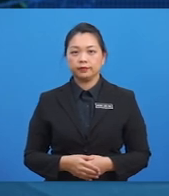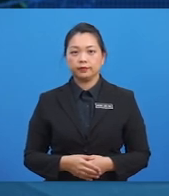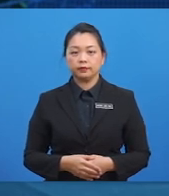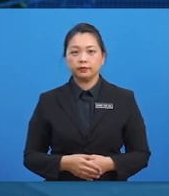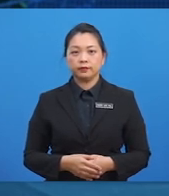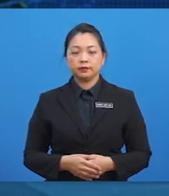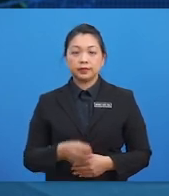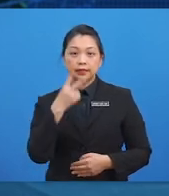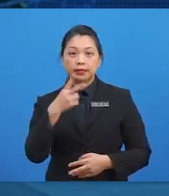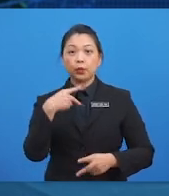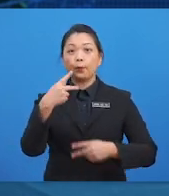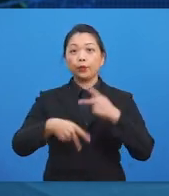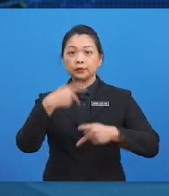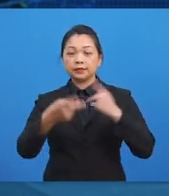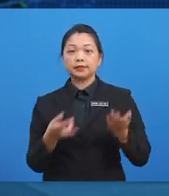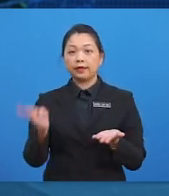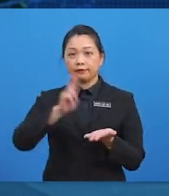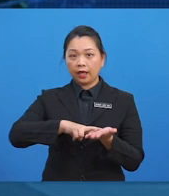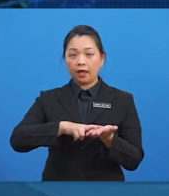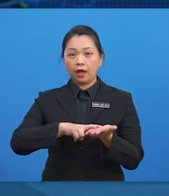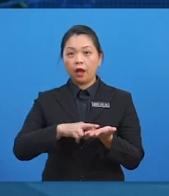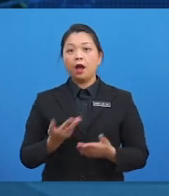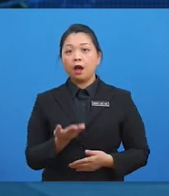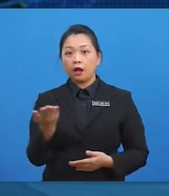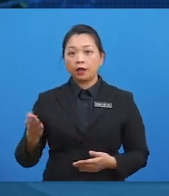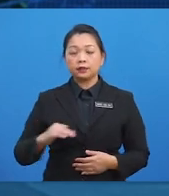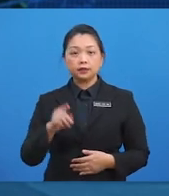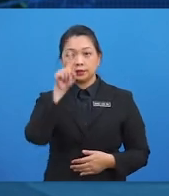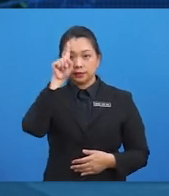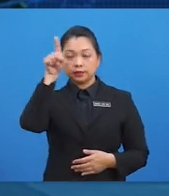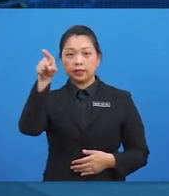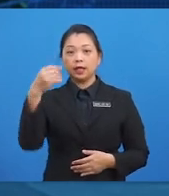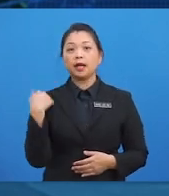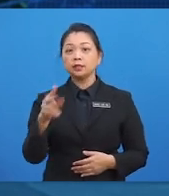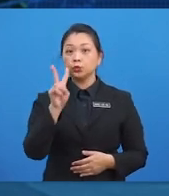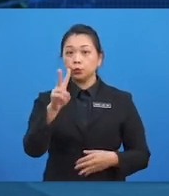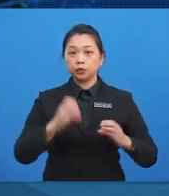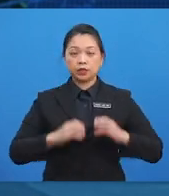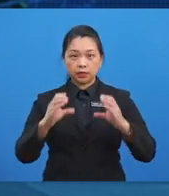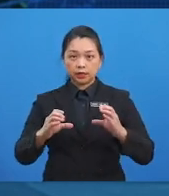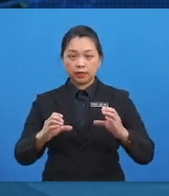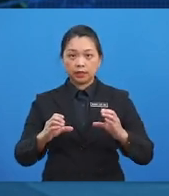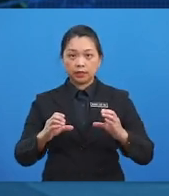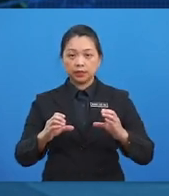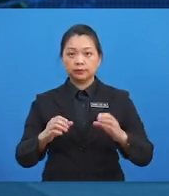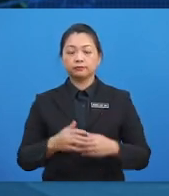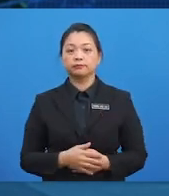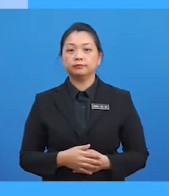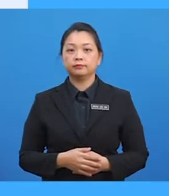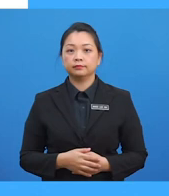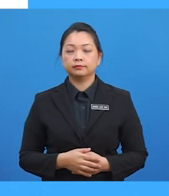proses mendaftar harta intelek. Di sini, ia terbahagi kepada dua cara, iaitu secara manual dan secara atas